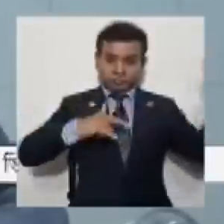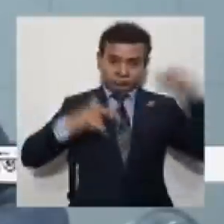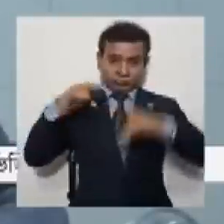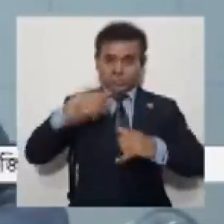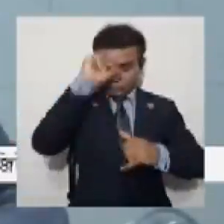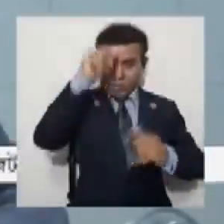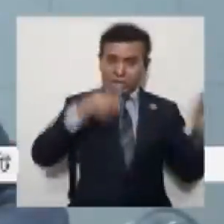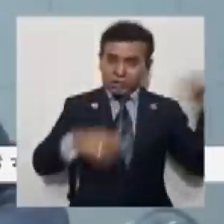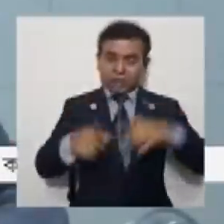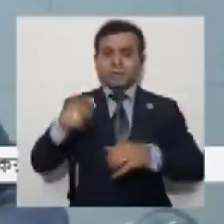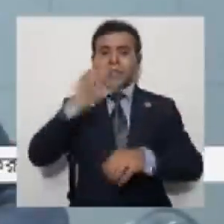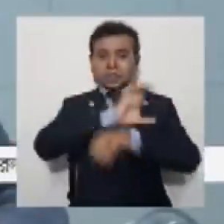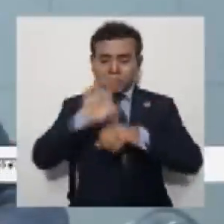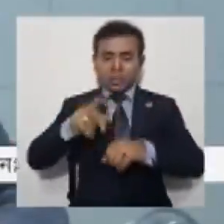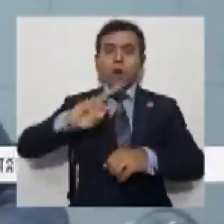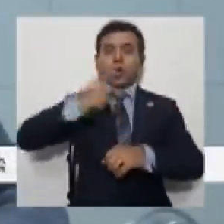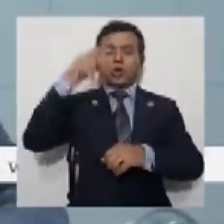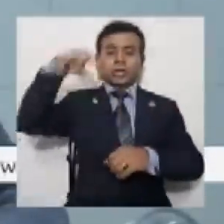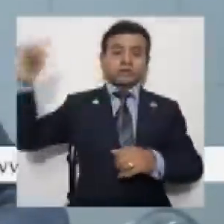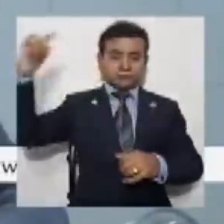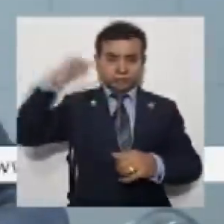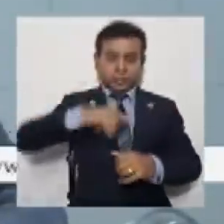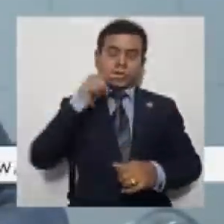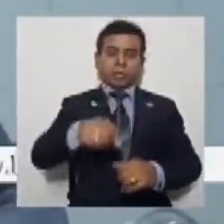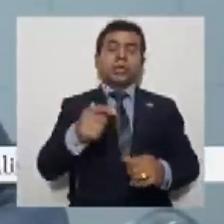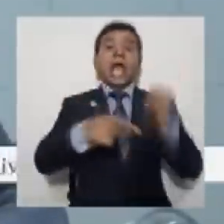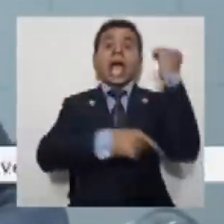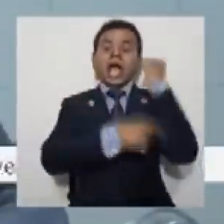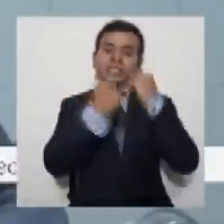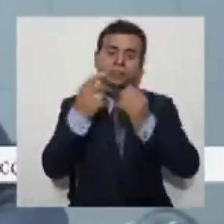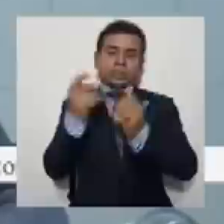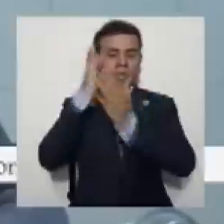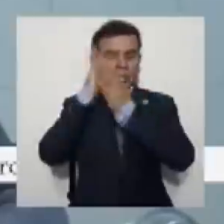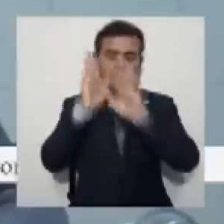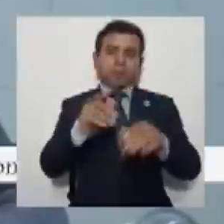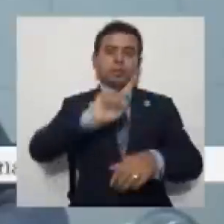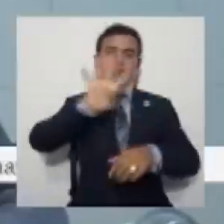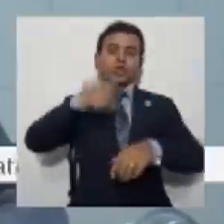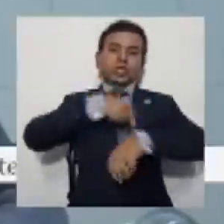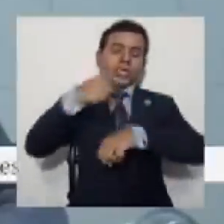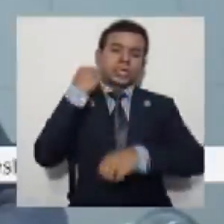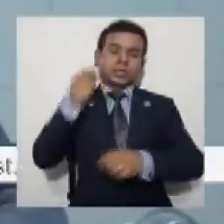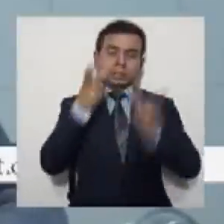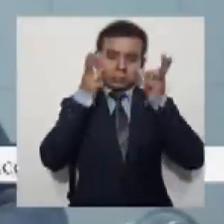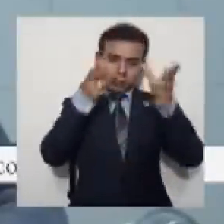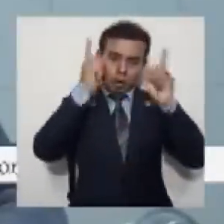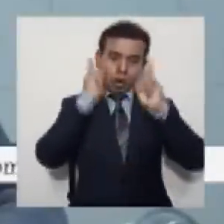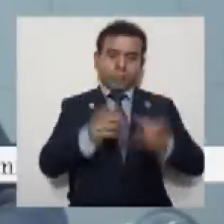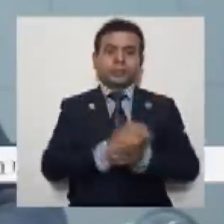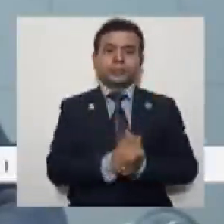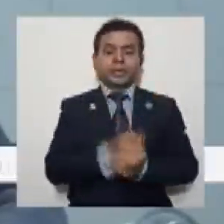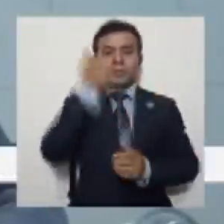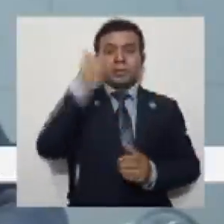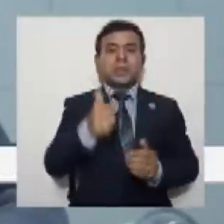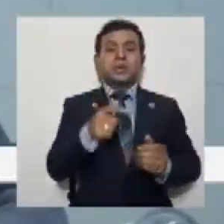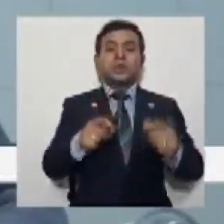বিভিন্ন খবরের কাগজে এবং গণমাধ্যমে প্রকাশ হয়েছে ভিআইপিদের জন্য আলাদা হাসপাতাল তৈরি করা হচ্ছে, এই বিষয়টি সঠিক